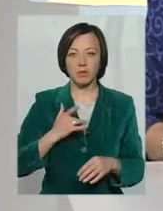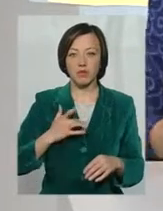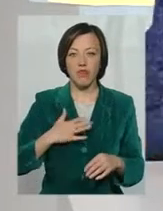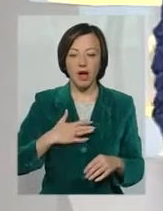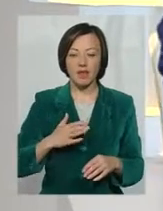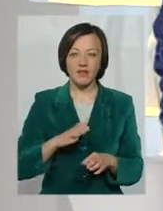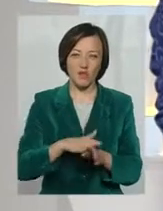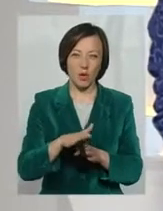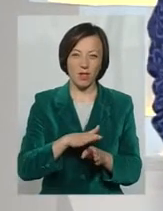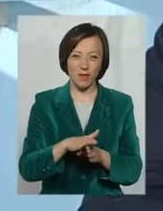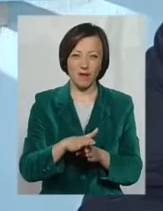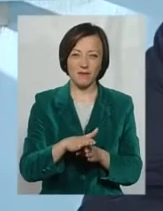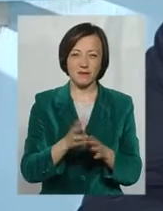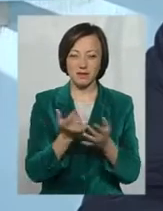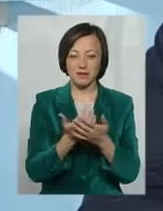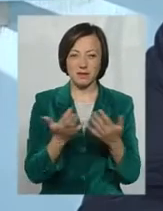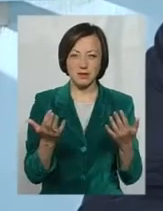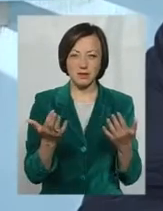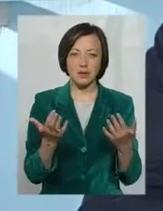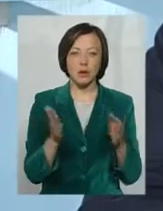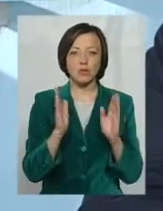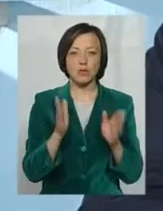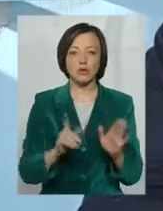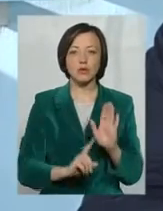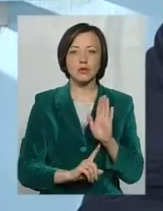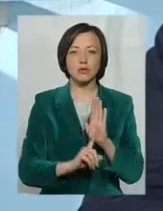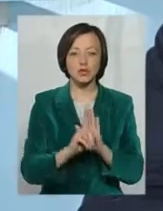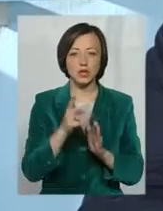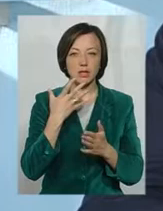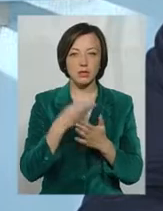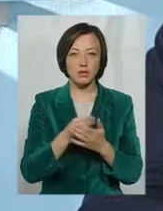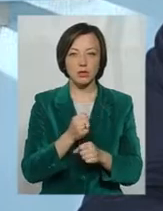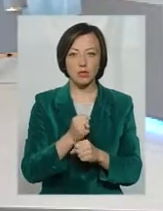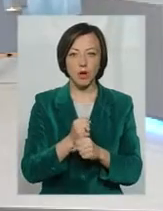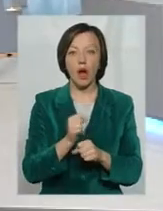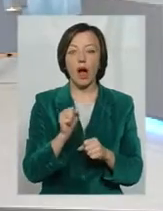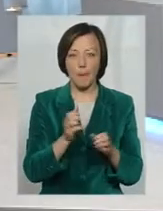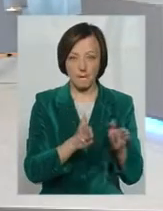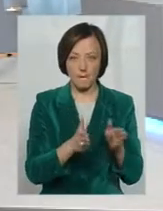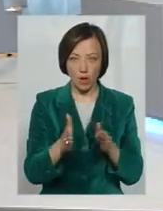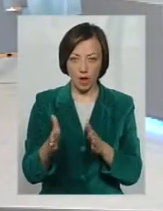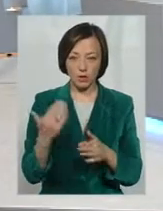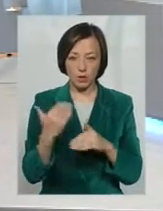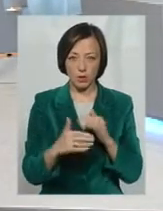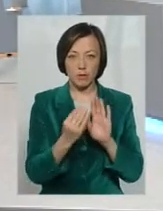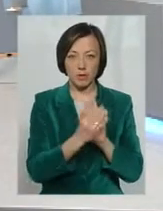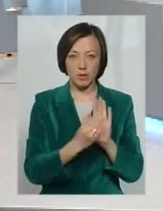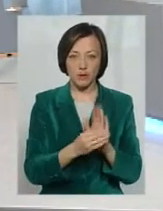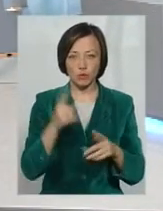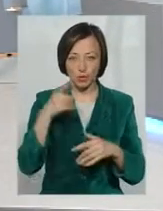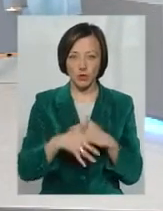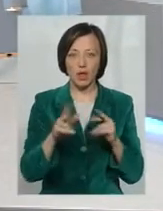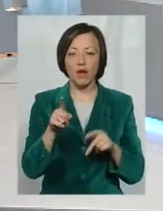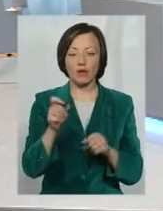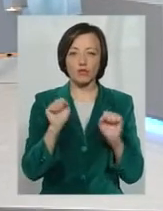Приватні виконавці ще тільки будуть розпочинати свою роботу на сьогодні. Але чи механізм вже прописаний? Вже зрозуміло, як вони зможуть долучатися?